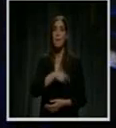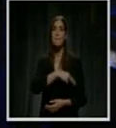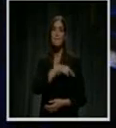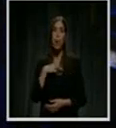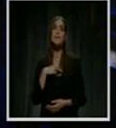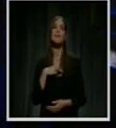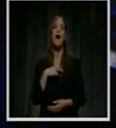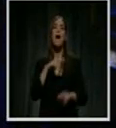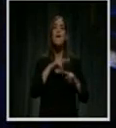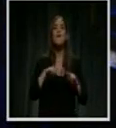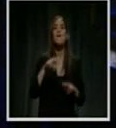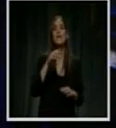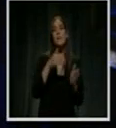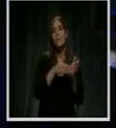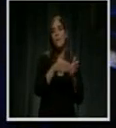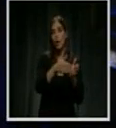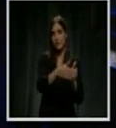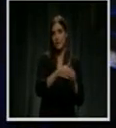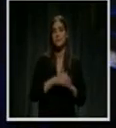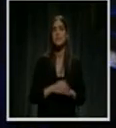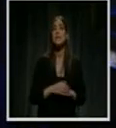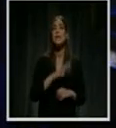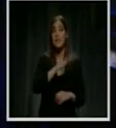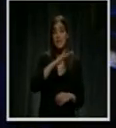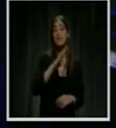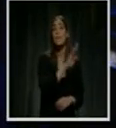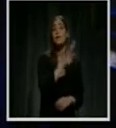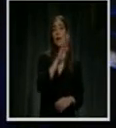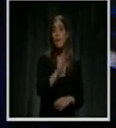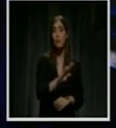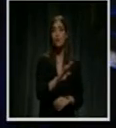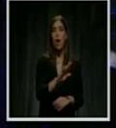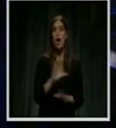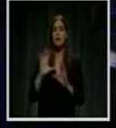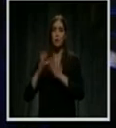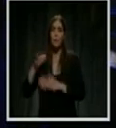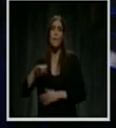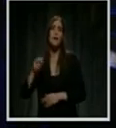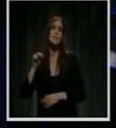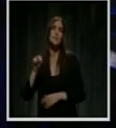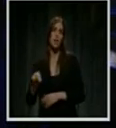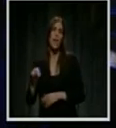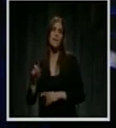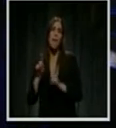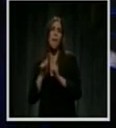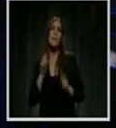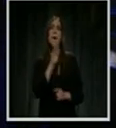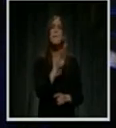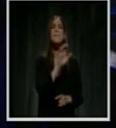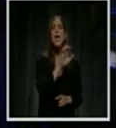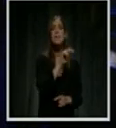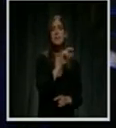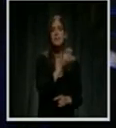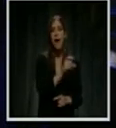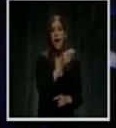Freeport għar-residenti tal-ħames distrett tan-nies ta' Birżebbuġa l-Partit Nazzjonalista minn Benajsa kellu l-viżjoni li jestendi